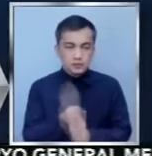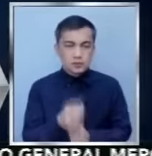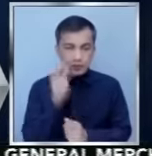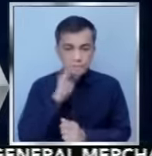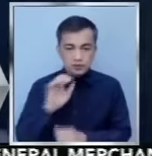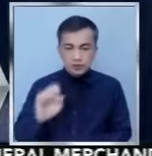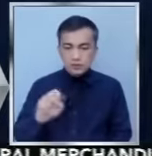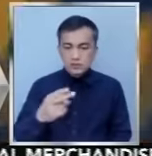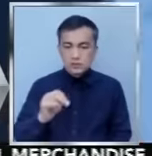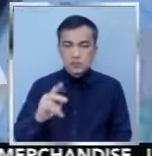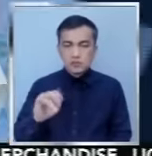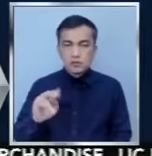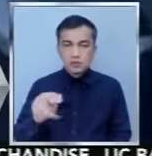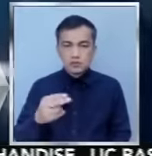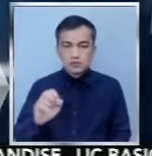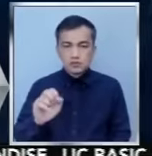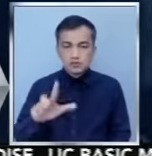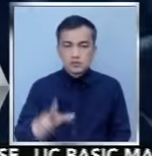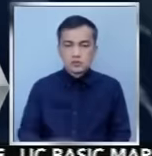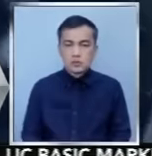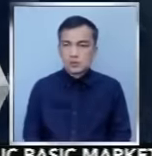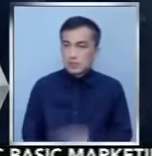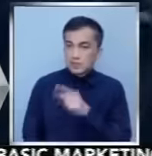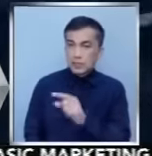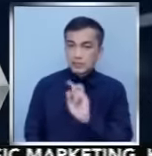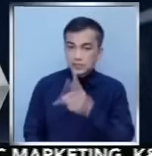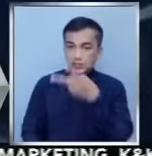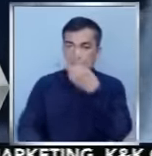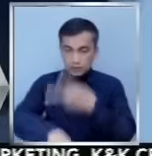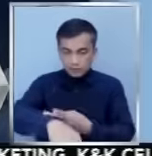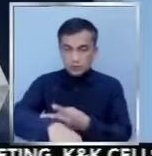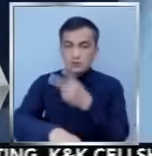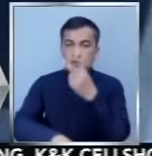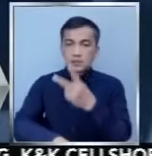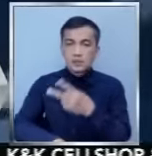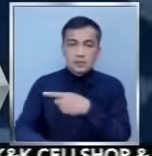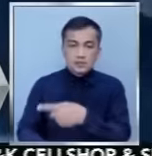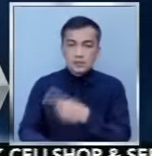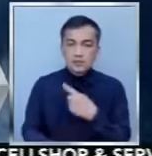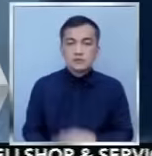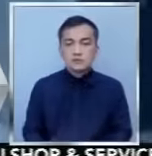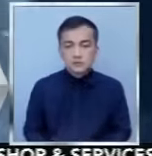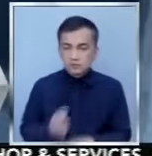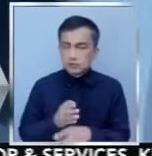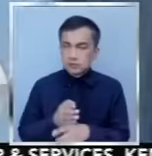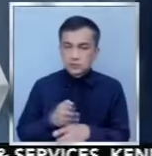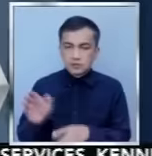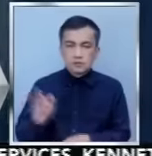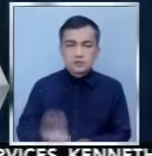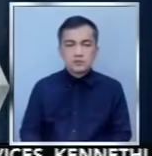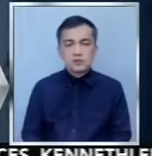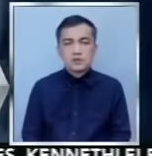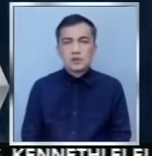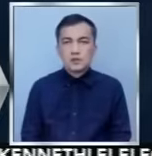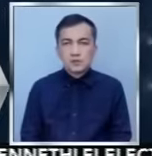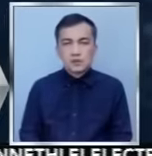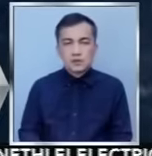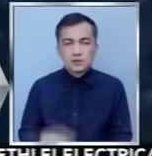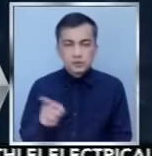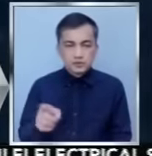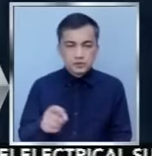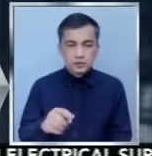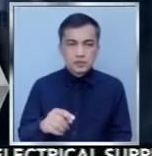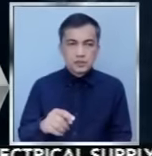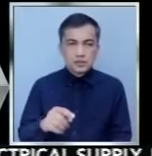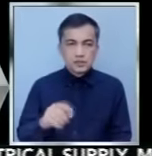pangalawa na ito diretso mismo sa barko attention all crew code Zebra ang code Zebra